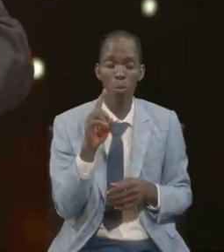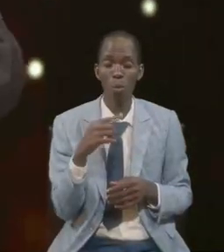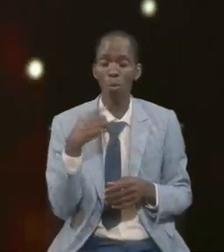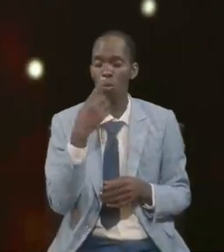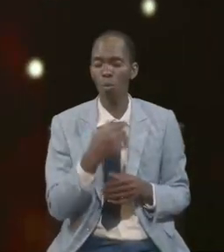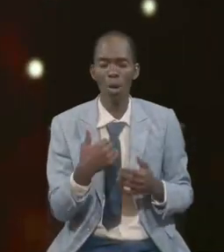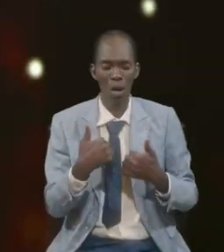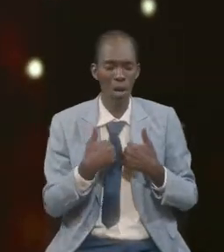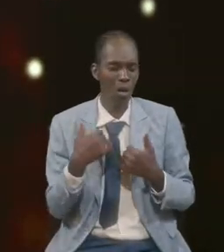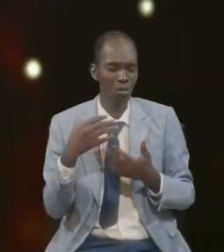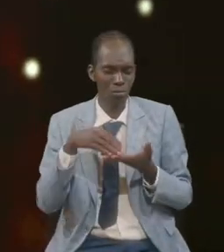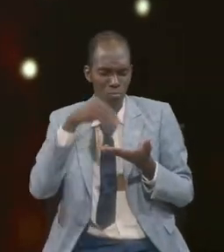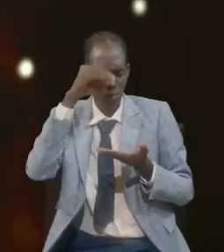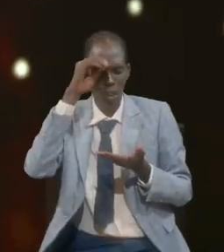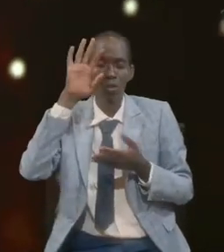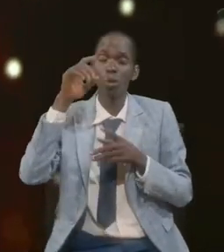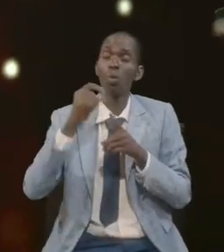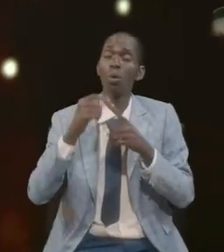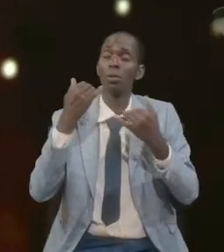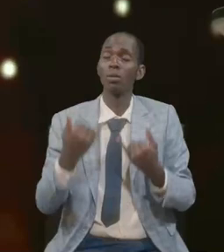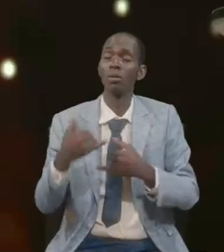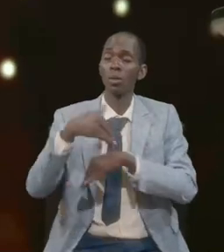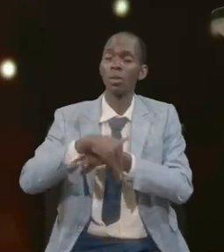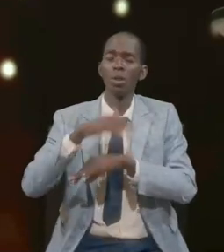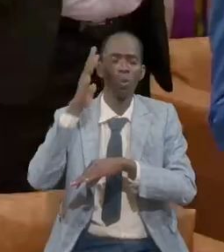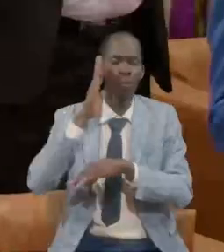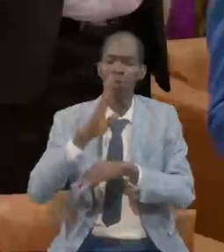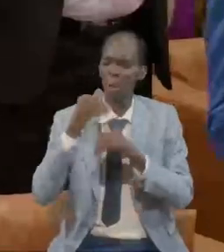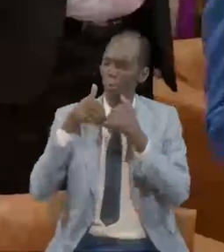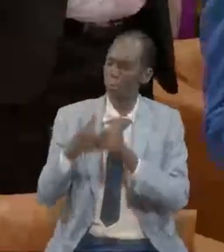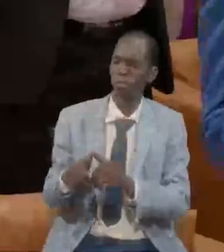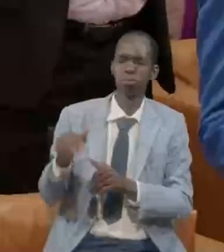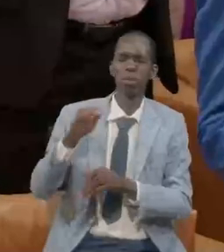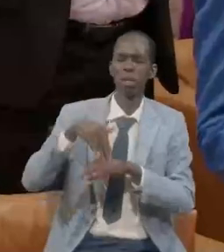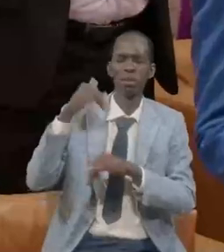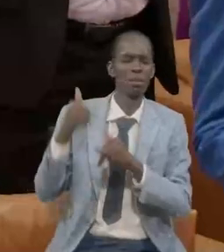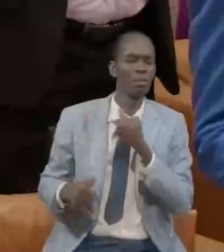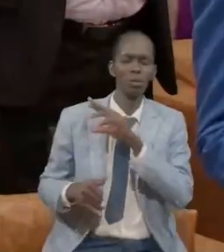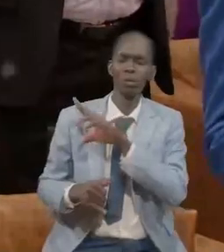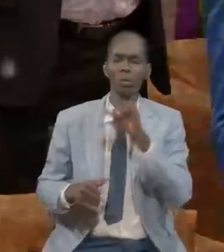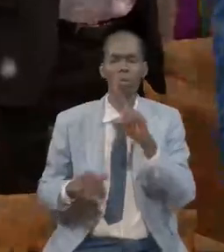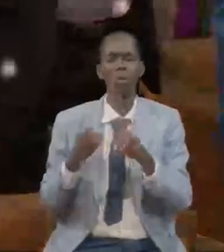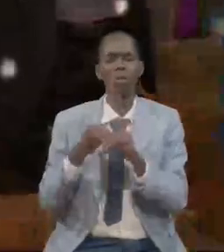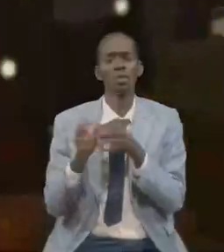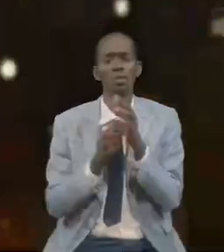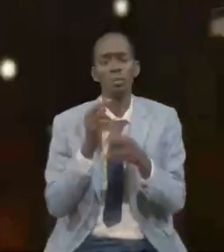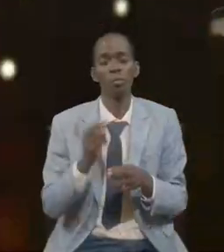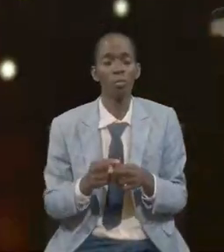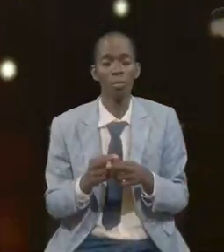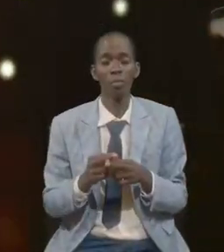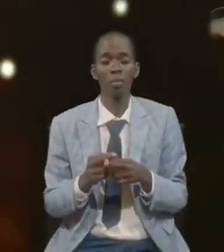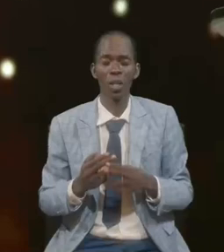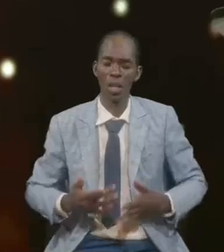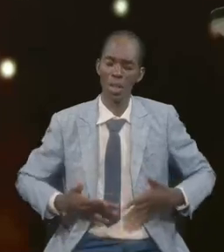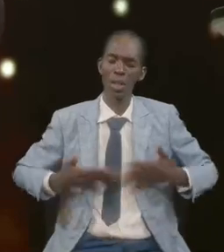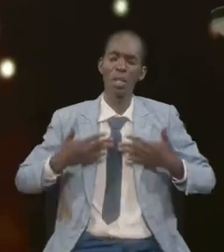Que personne, qui n'est personne, qui écoute ta parole soit perdu, qui